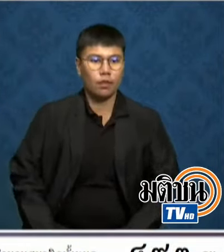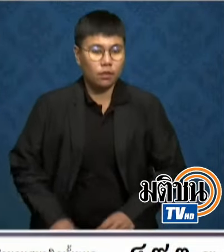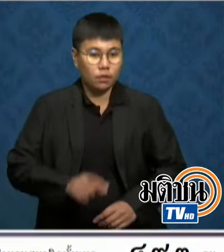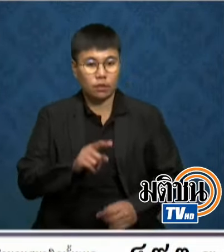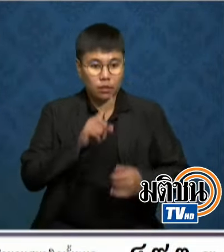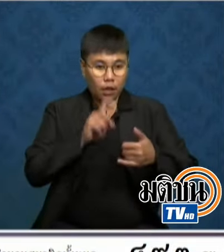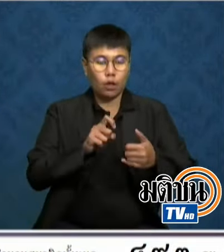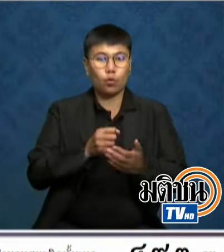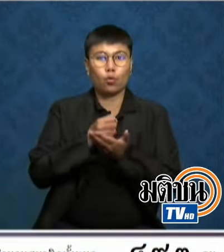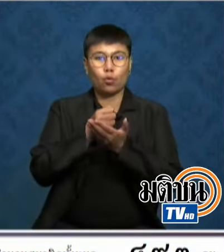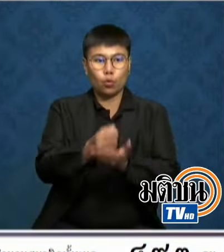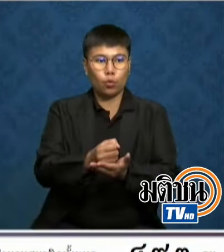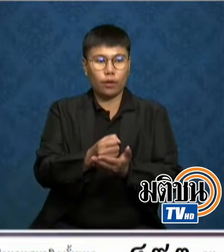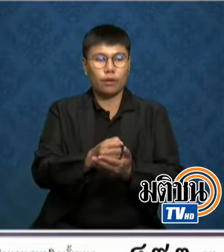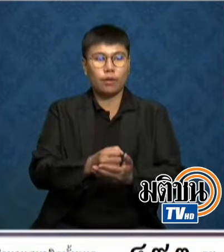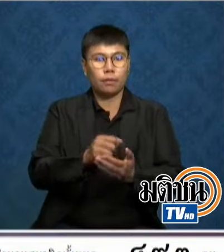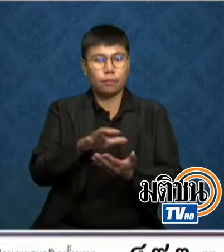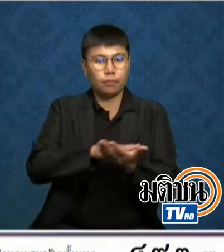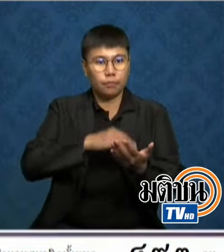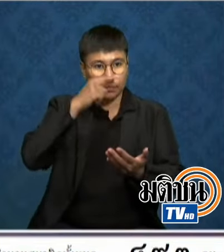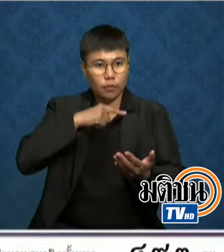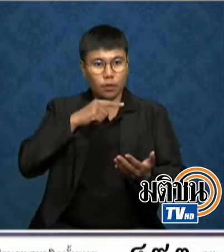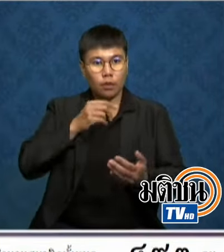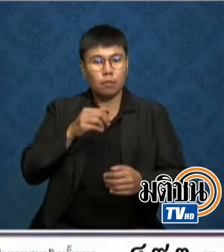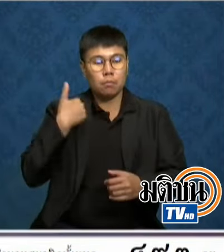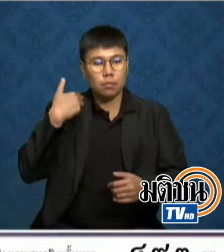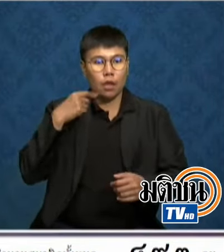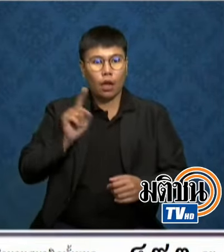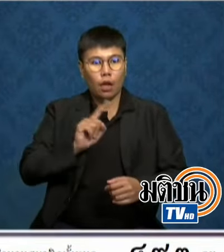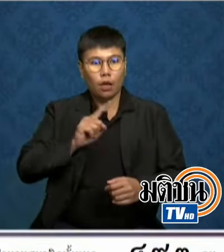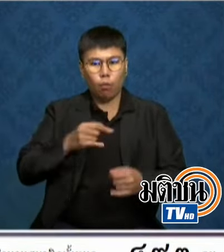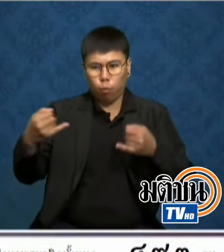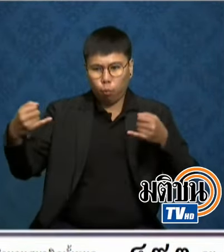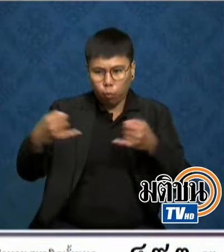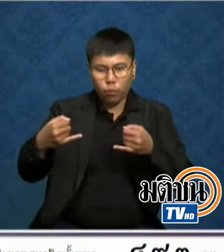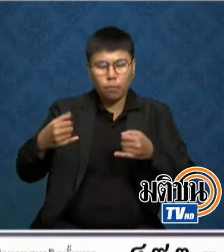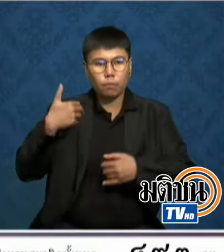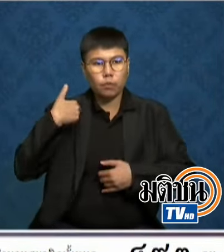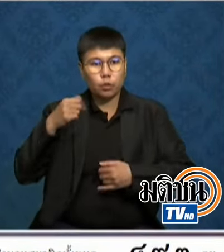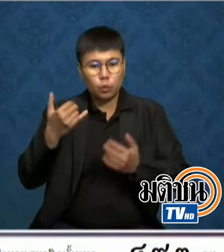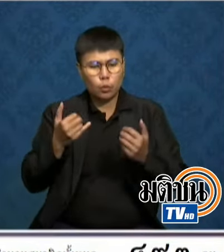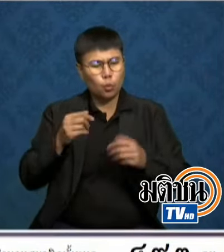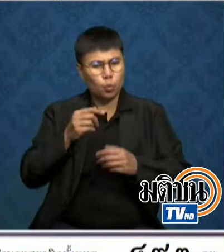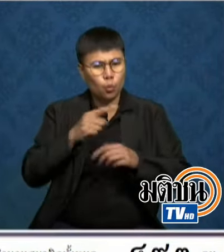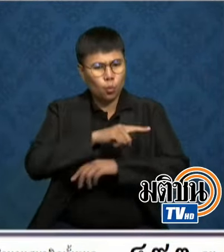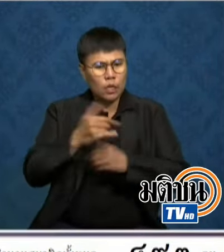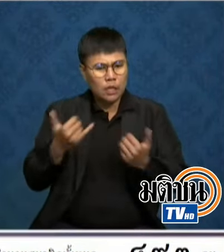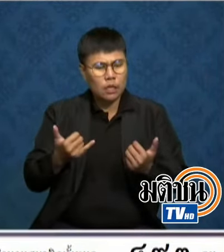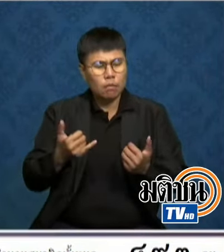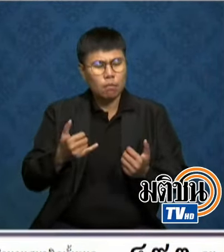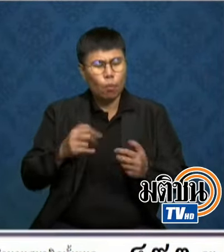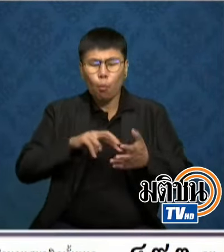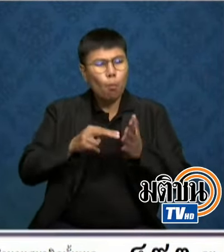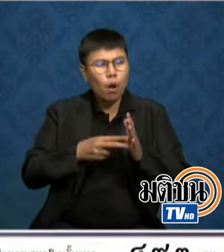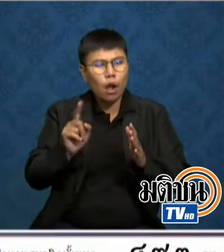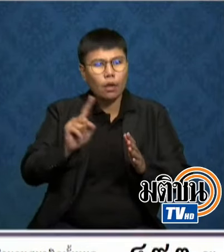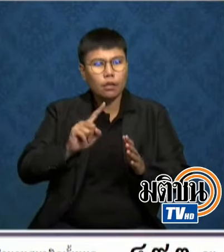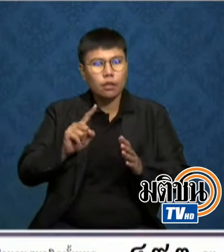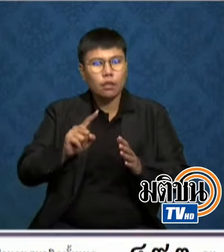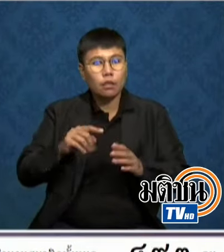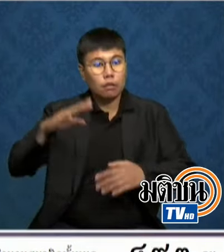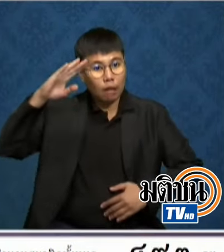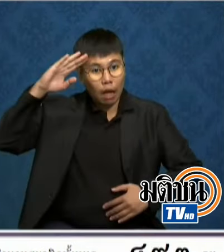ชาติการเสียชีวิตเพราะต้องข่มอาวุธจากอริราชศัตรูแต่ทุกวันนี้คืออะไรครับเสียชีวิตจาก